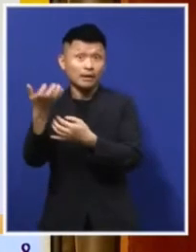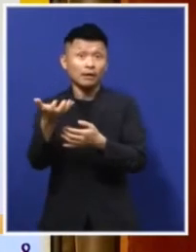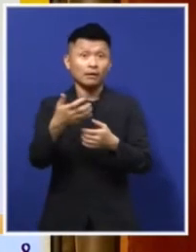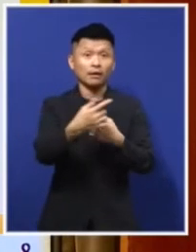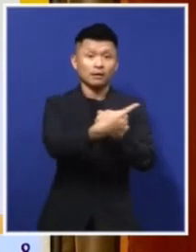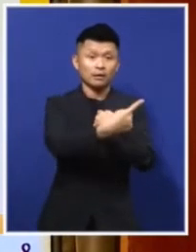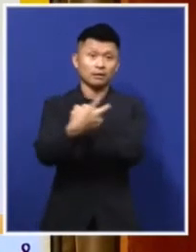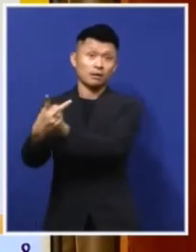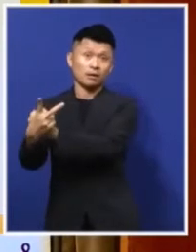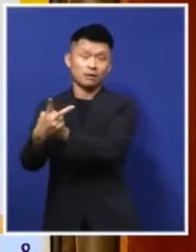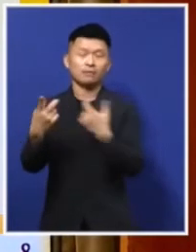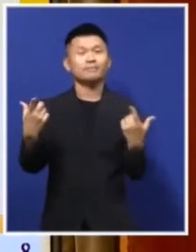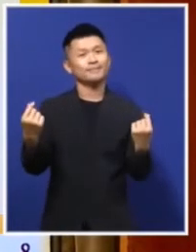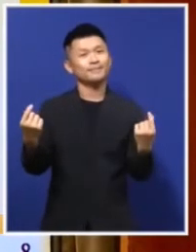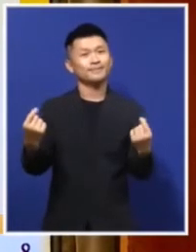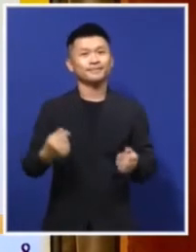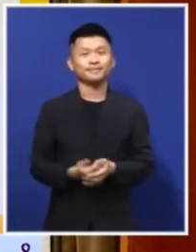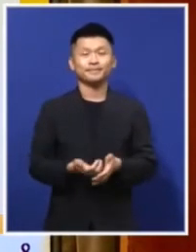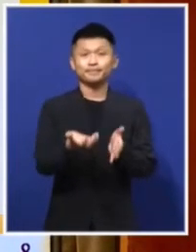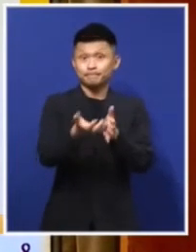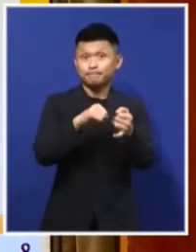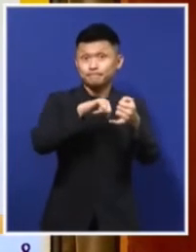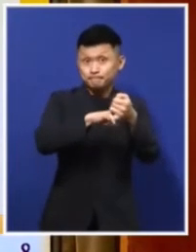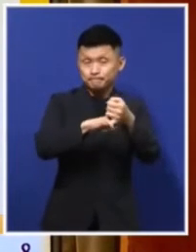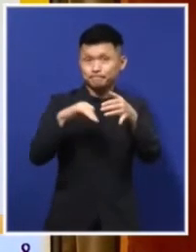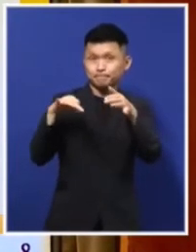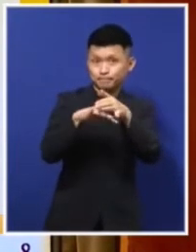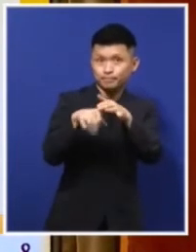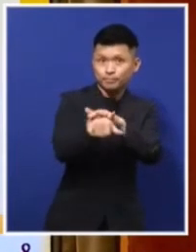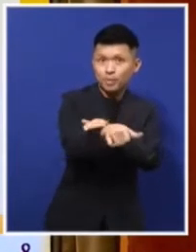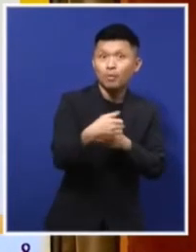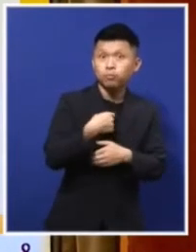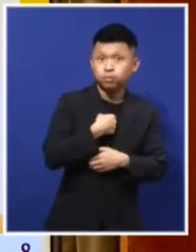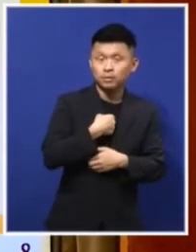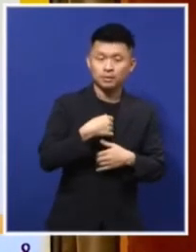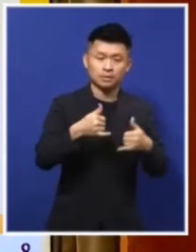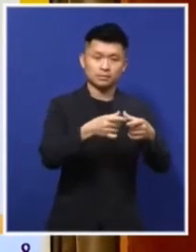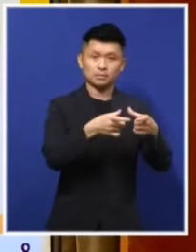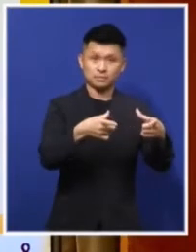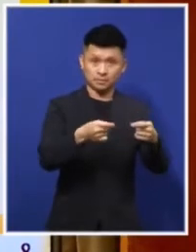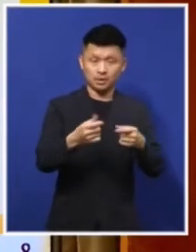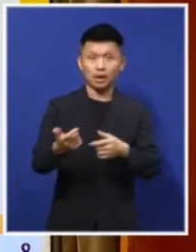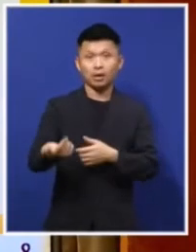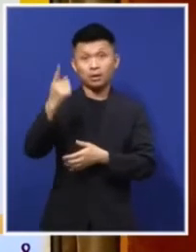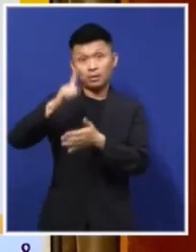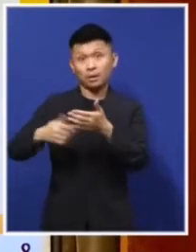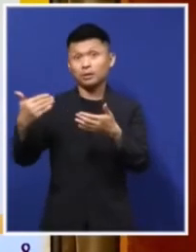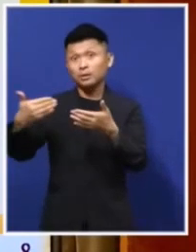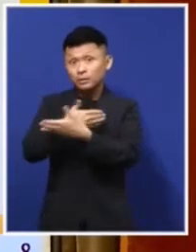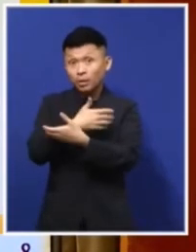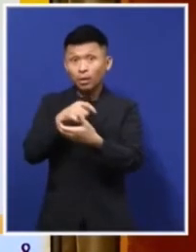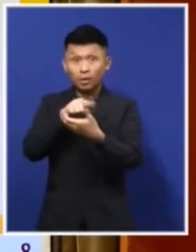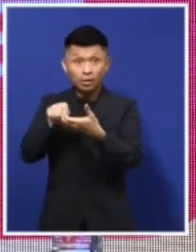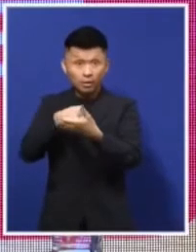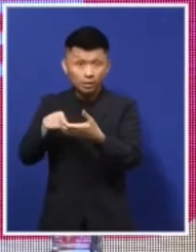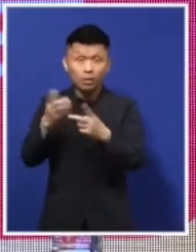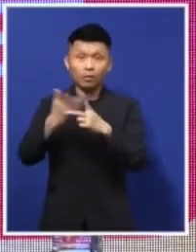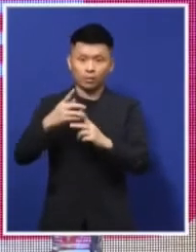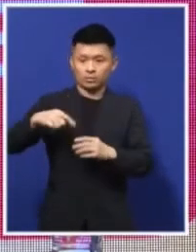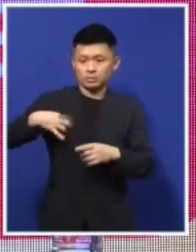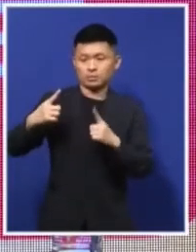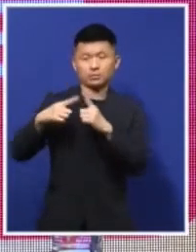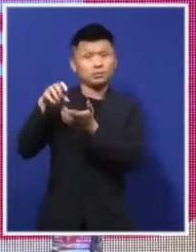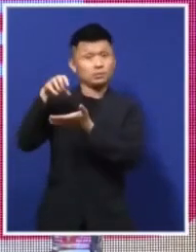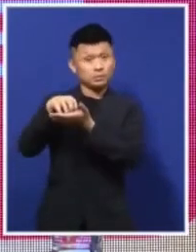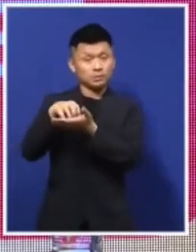是完全相同的。那预定的登录方式同样的也有健保卡跟快易通 OTP。那不然，自然人凭证也是